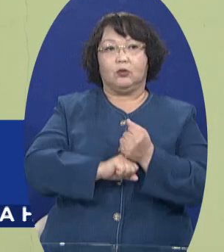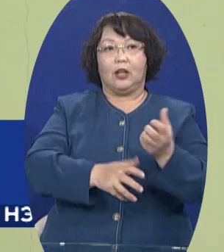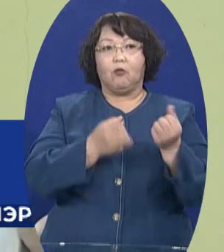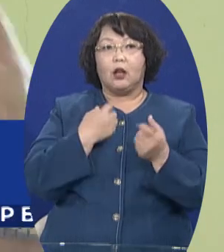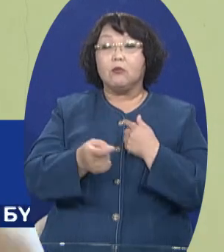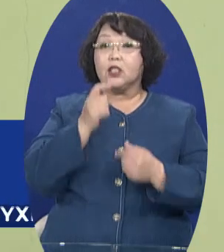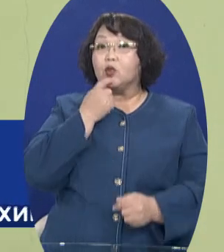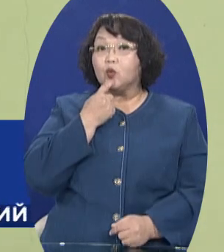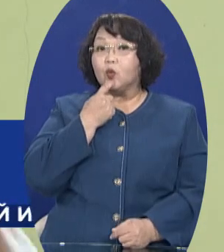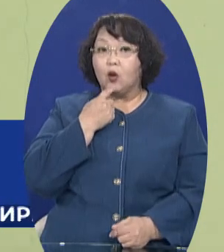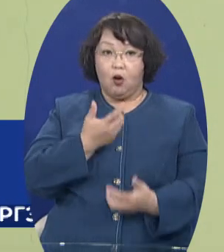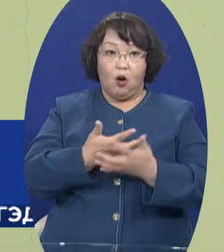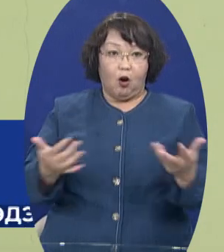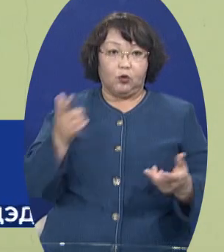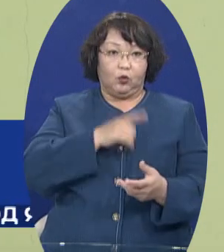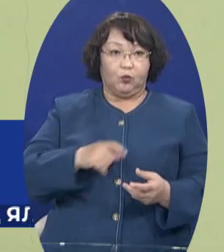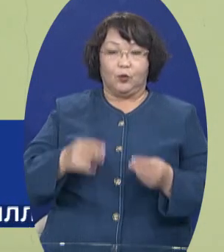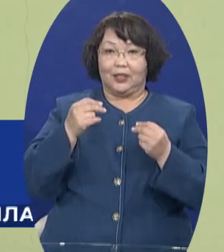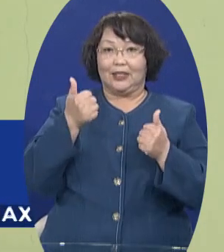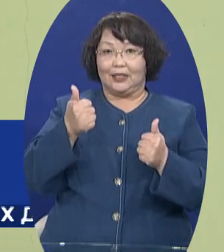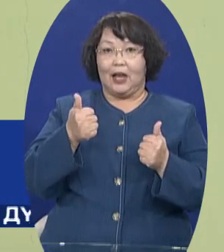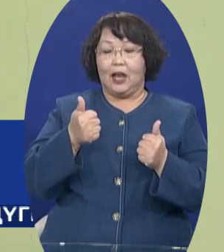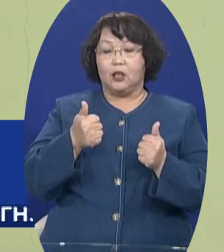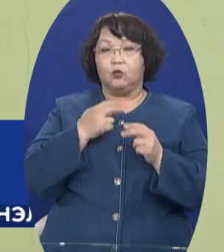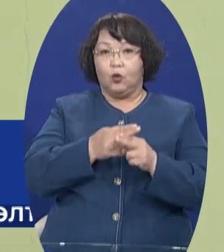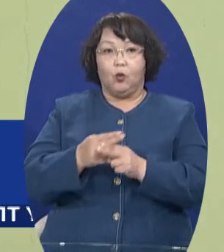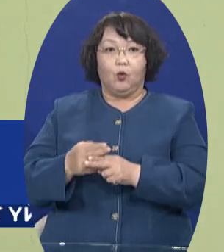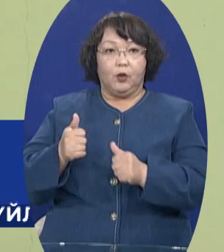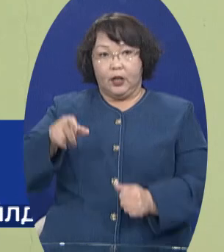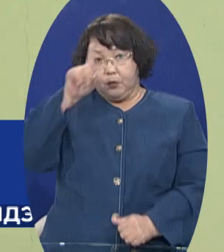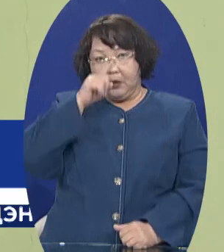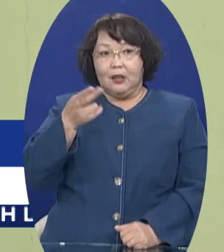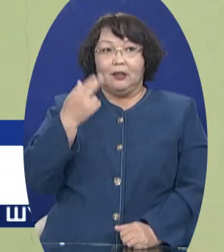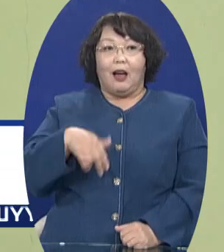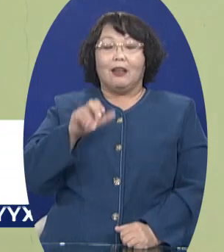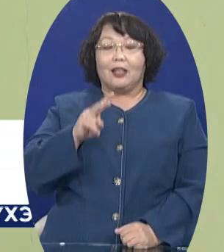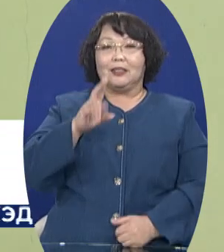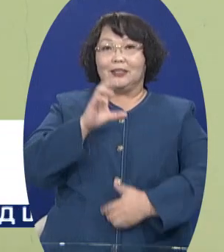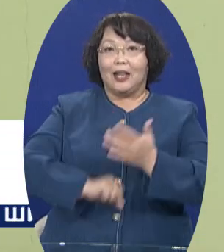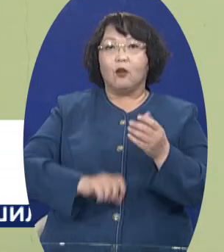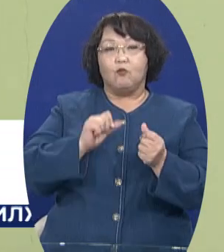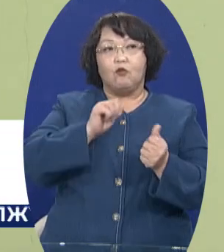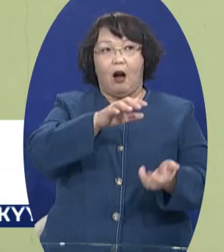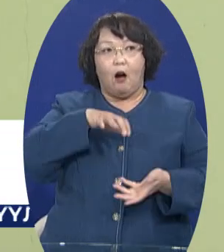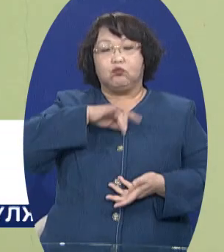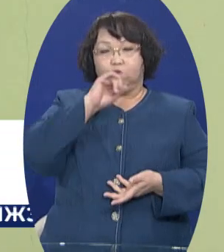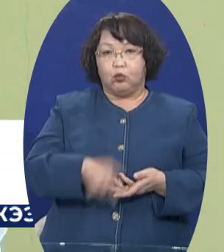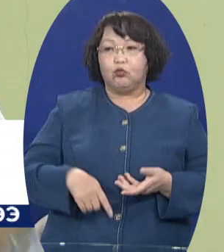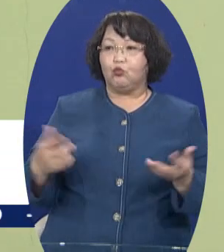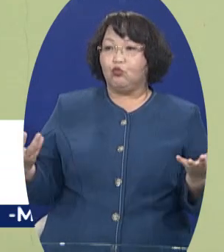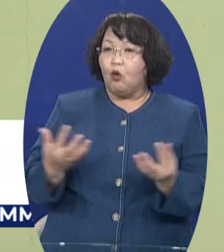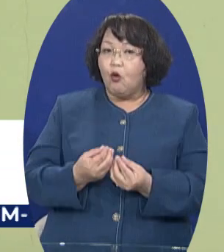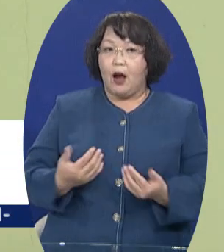Яагаад гэвэл бид нар олон хүнд чанартай зөвлөмжийг үзүүлснийхээ үр дүнд эрүүл мэндийн даатгалаас санхүүжилт авдаг бол цөөхөн амтай газар бол одоо